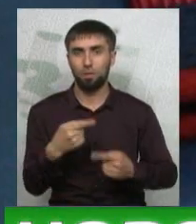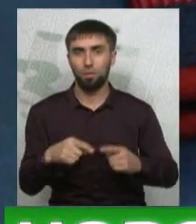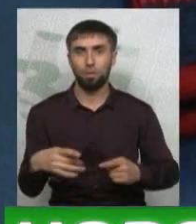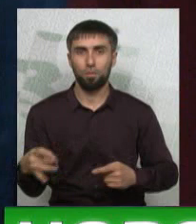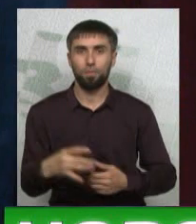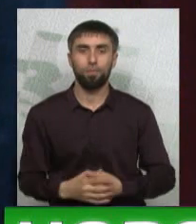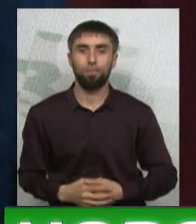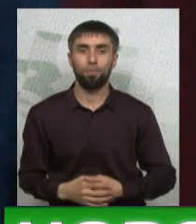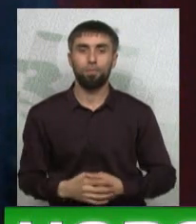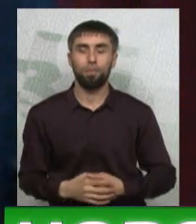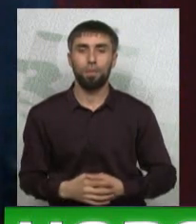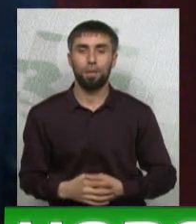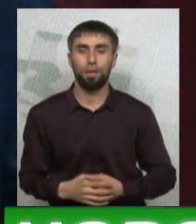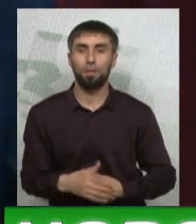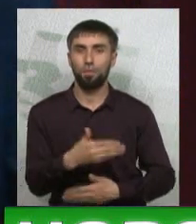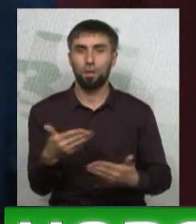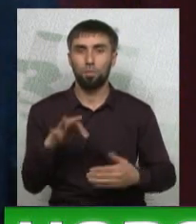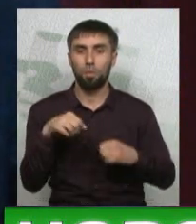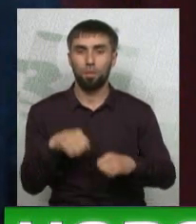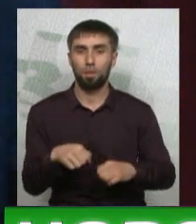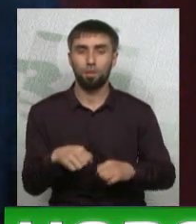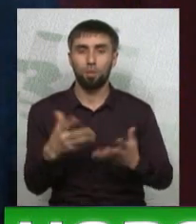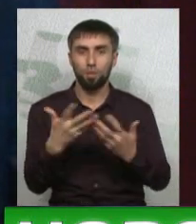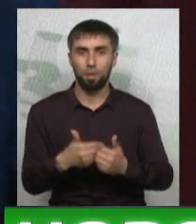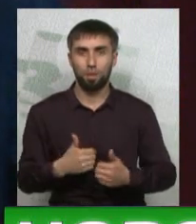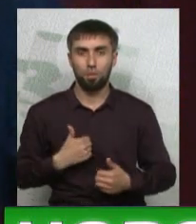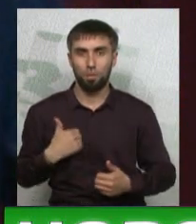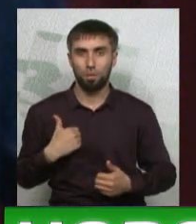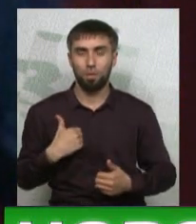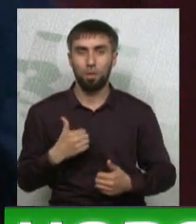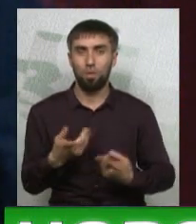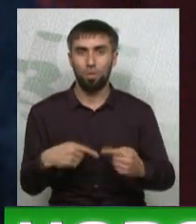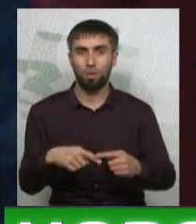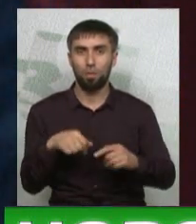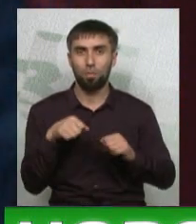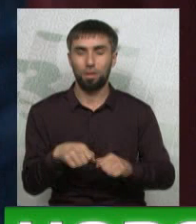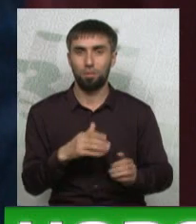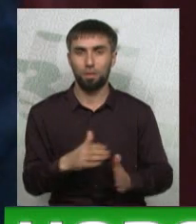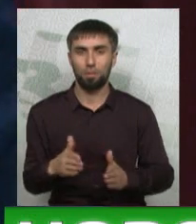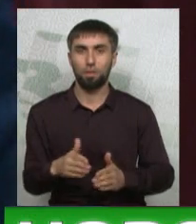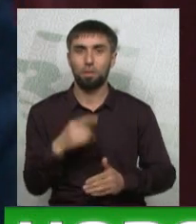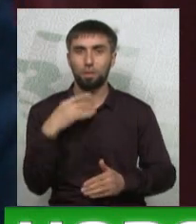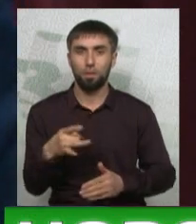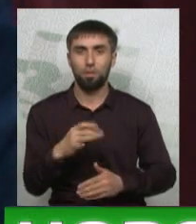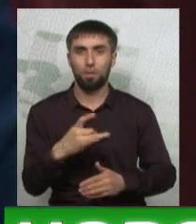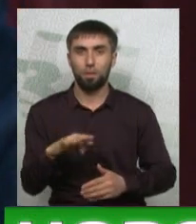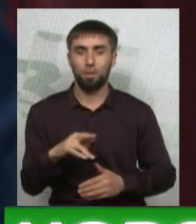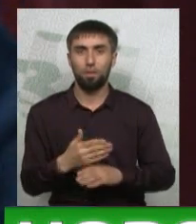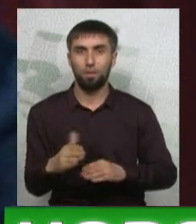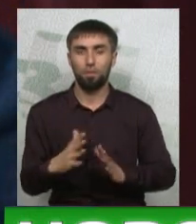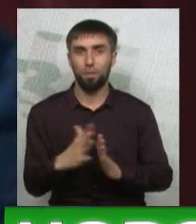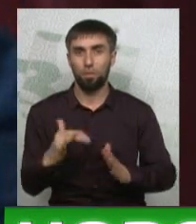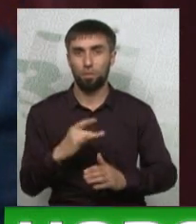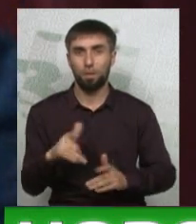пределами. Вас по праву считают гордостью органов правопорядка. Республиканские подразделения Росгвардии отличают высокий